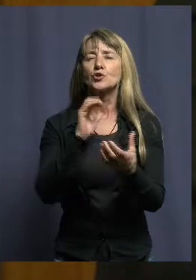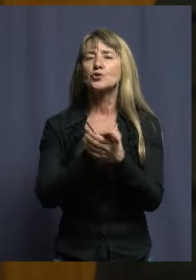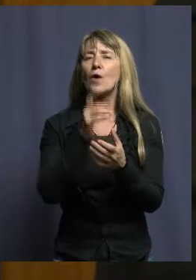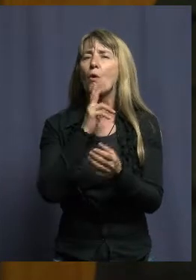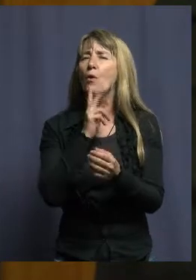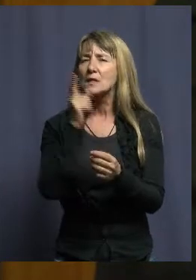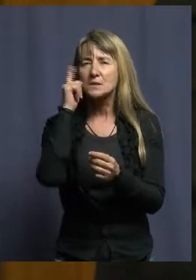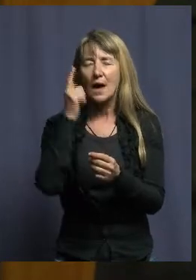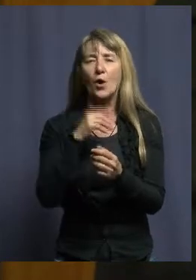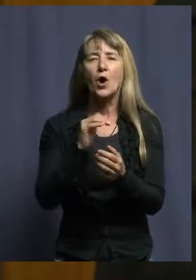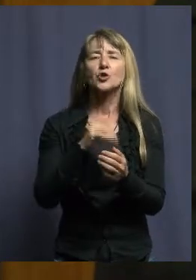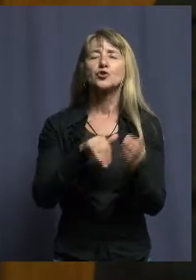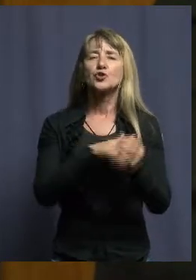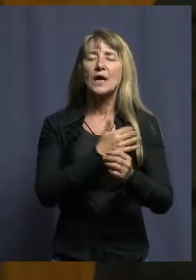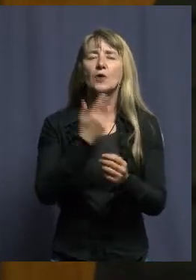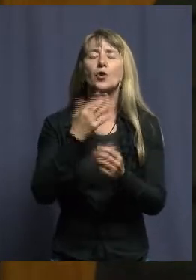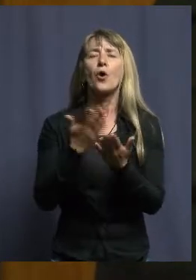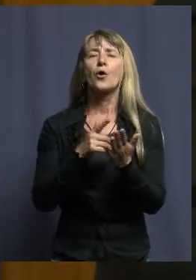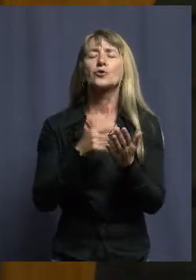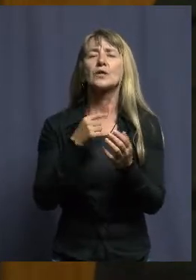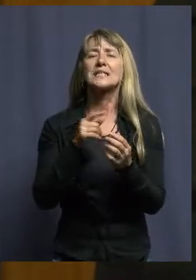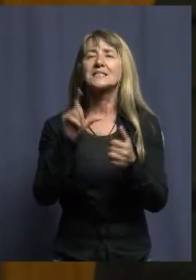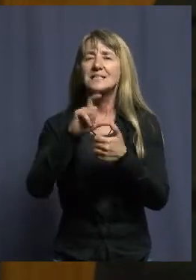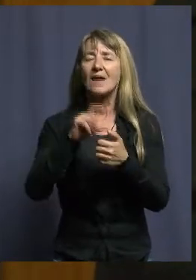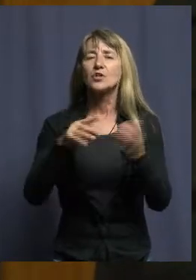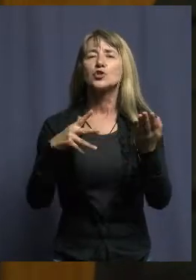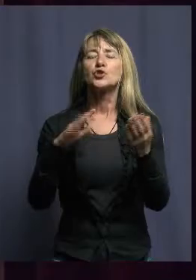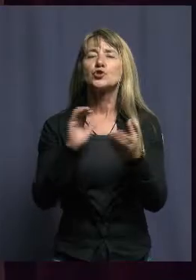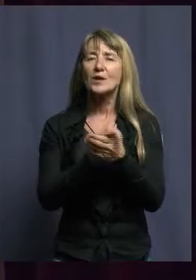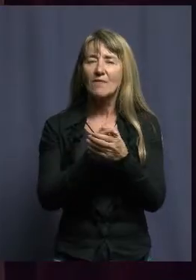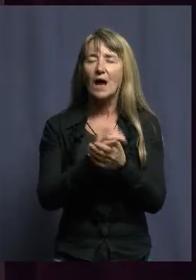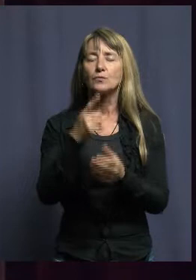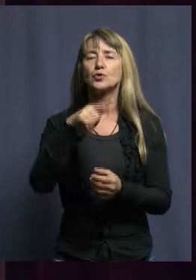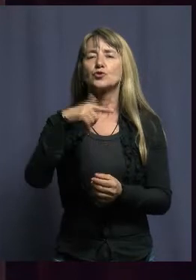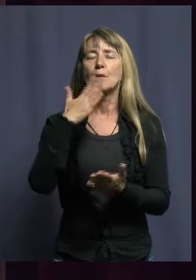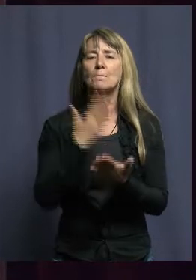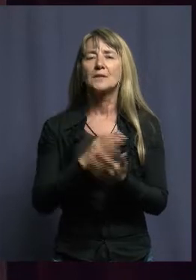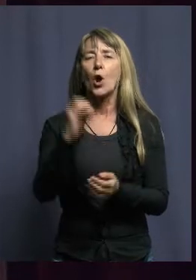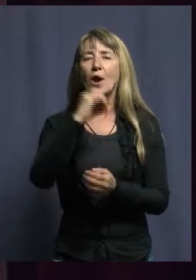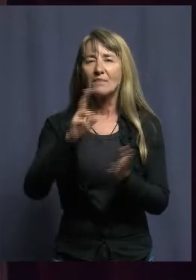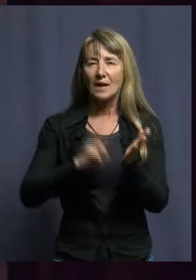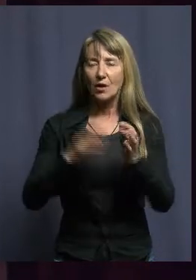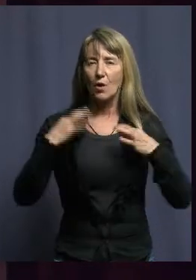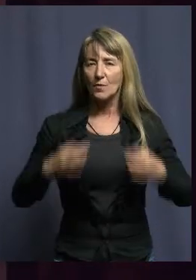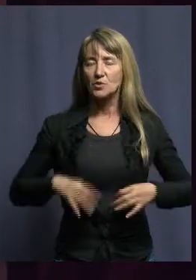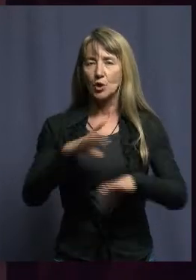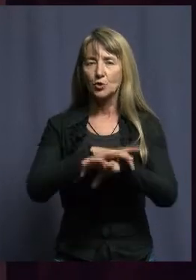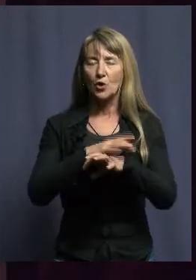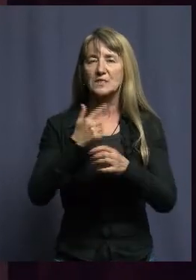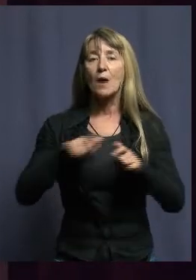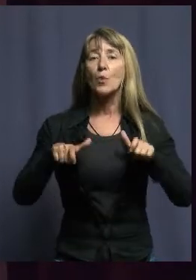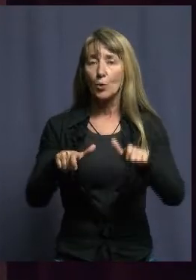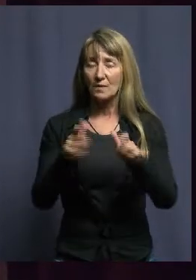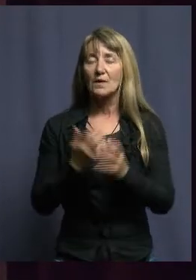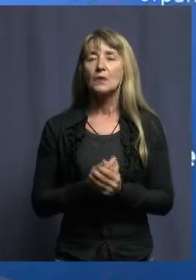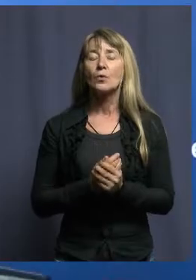kao Žigu, to će biti doktor Sale ovaj, Živanović, to će biti recimo Olivera Nikolić, profesor doktor Olivera Nikolić za poljoprivredu i